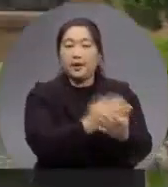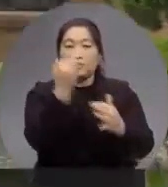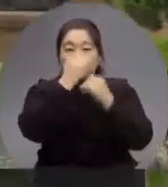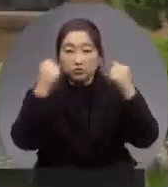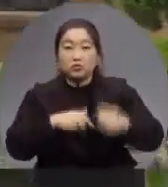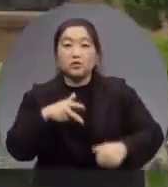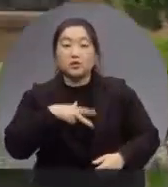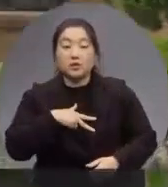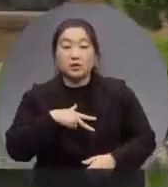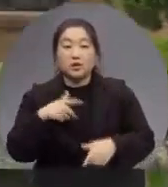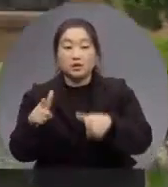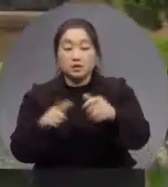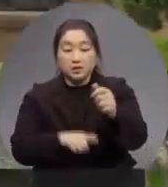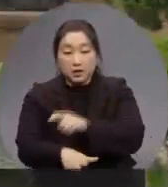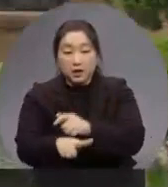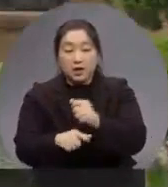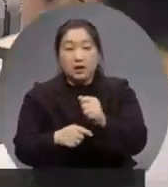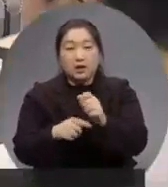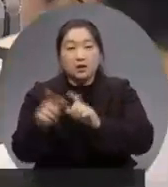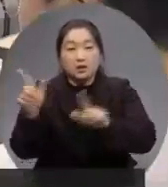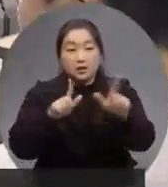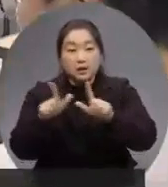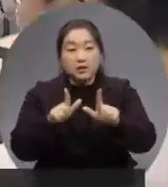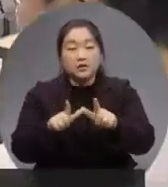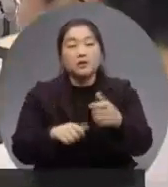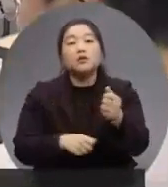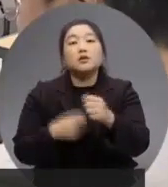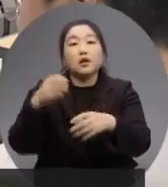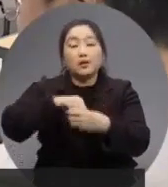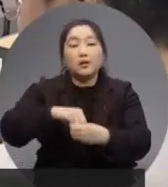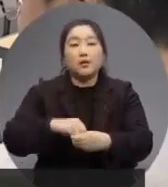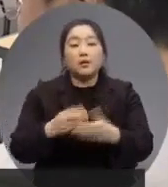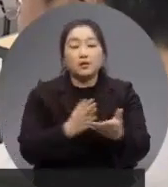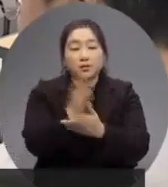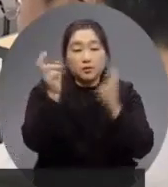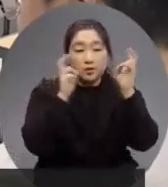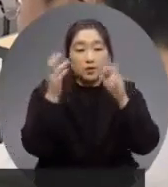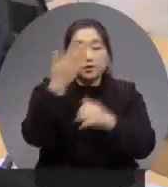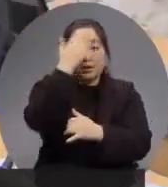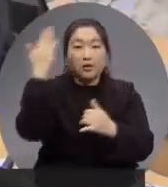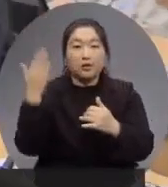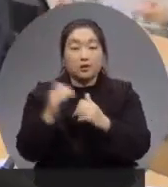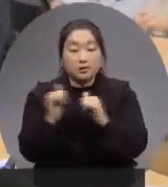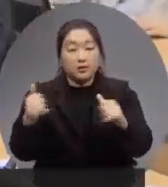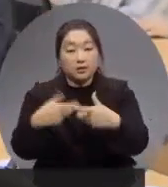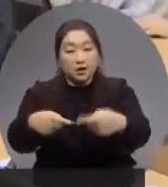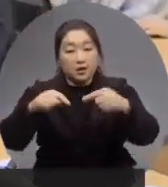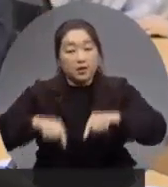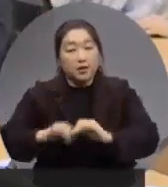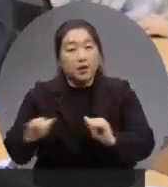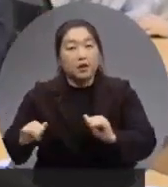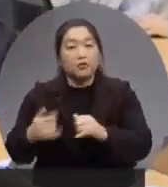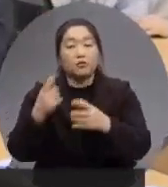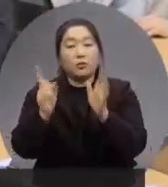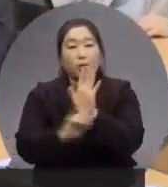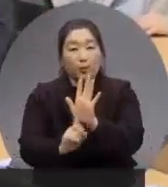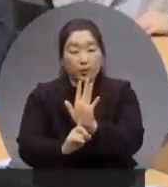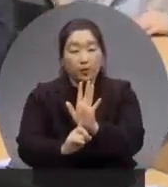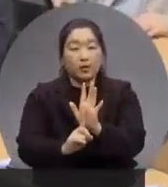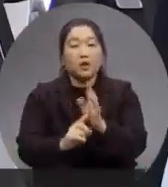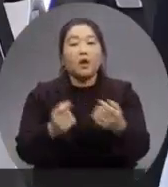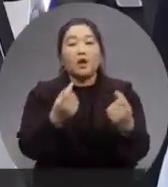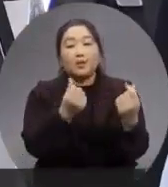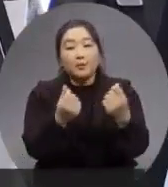정체성과 상징을 담을 예정입니다. 전문업체와 청년참여단, 국민 공모를 통해 별칭과